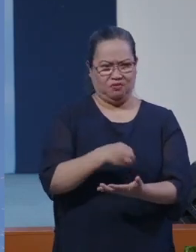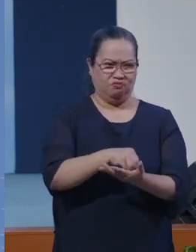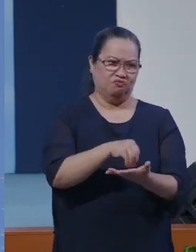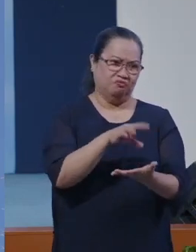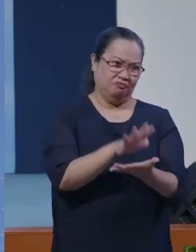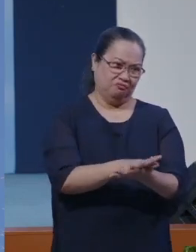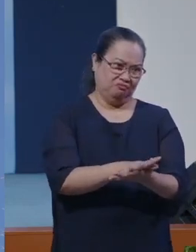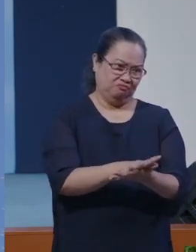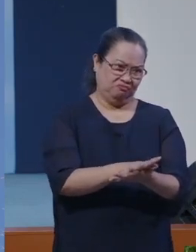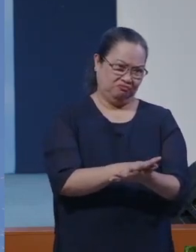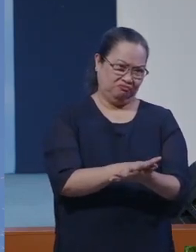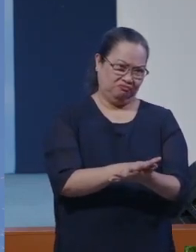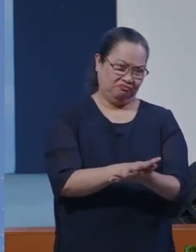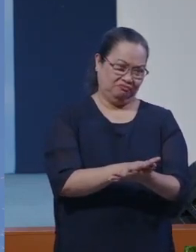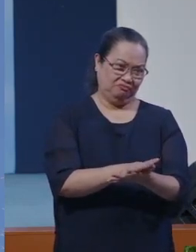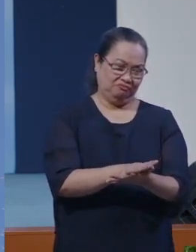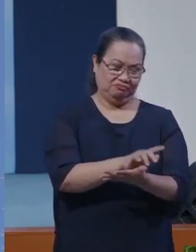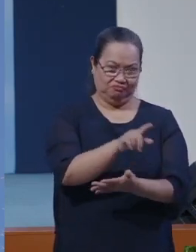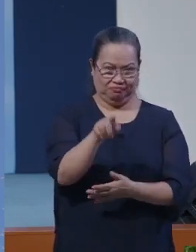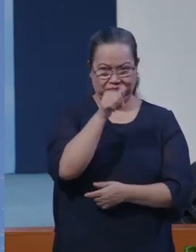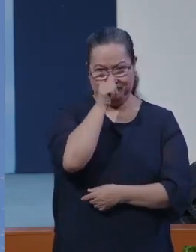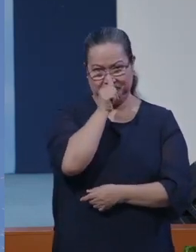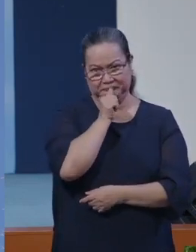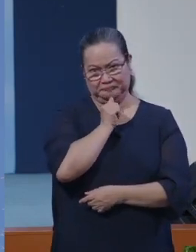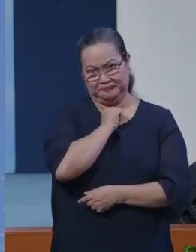ating binubuno bilang mga Pilipino.